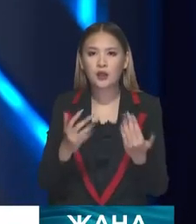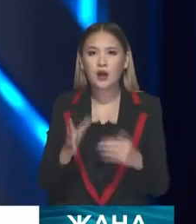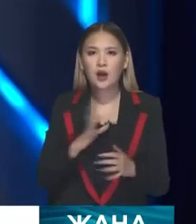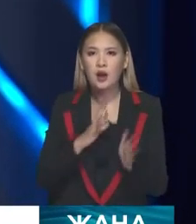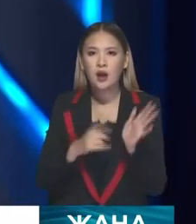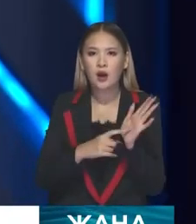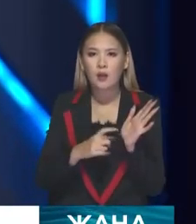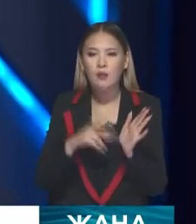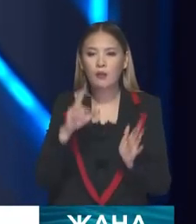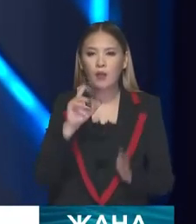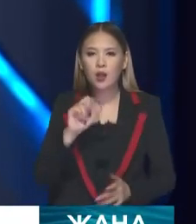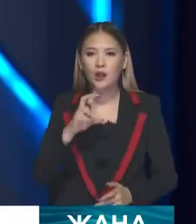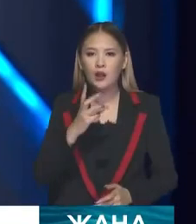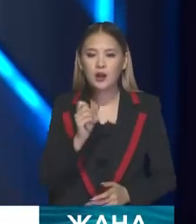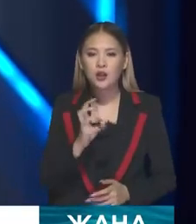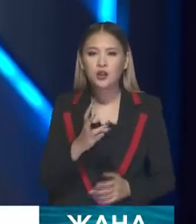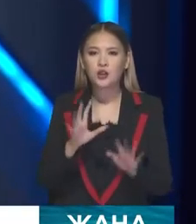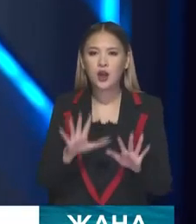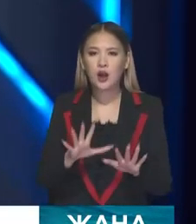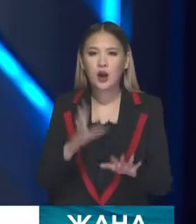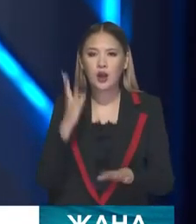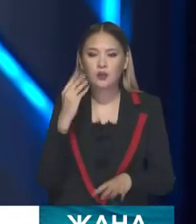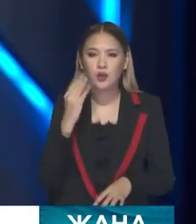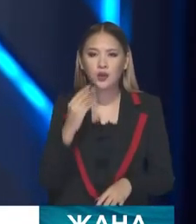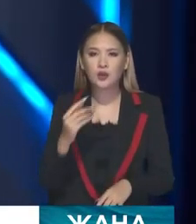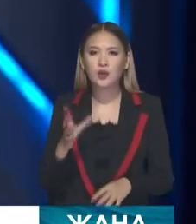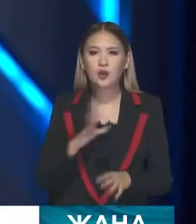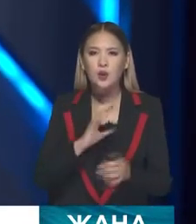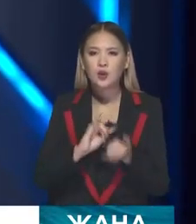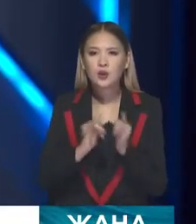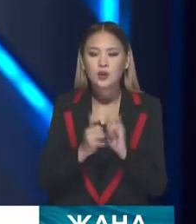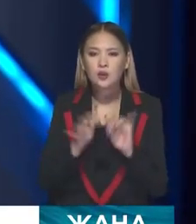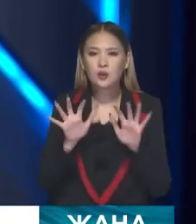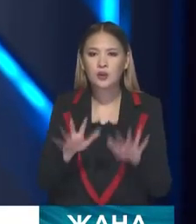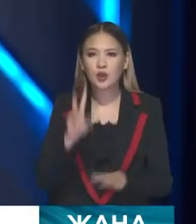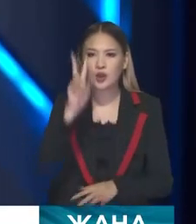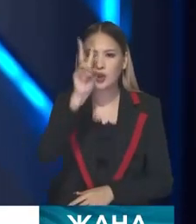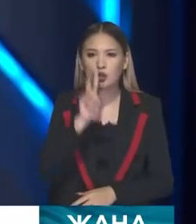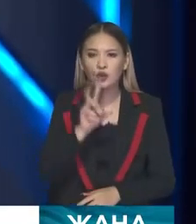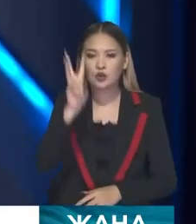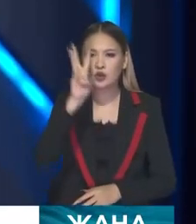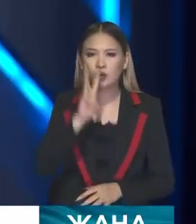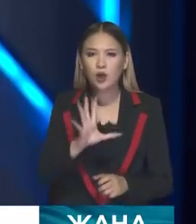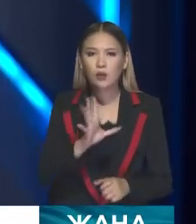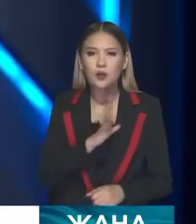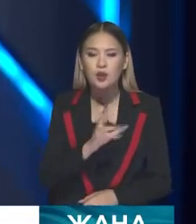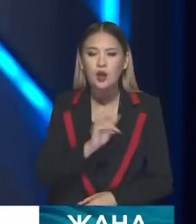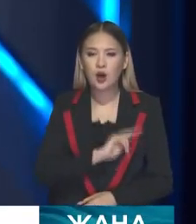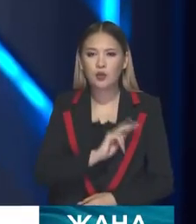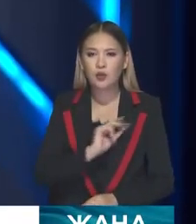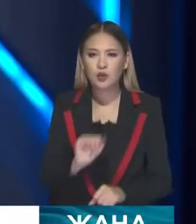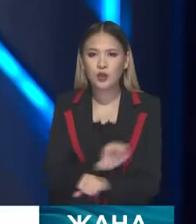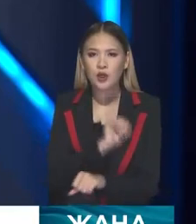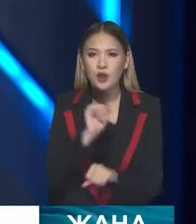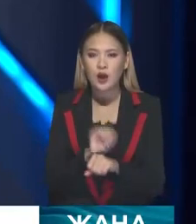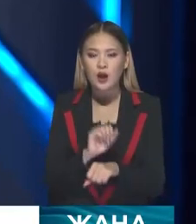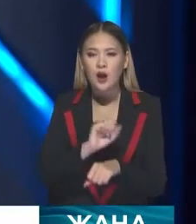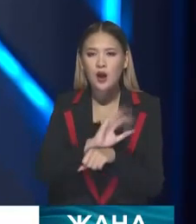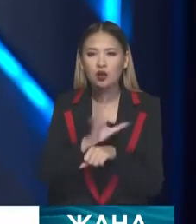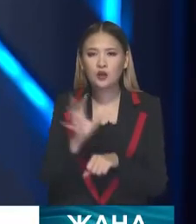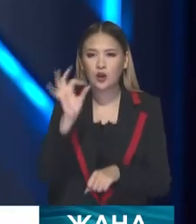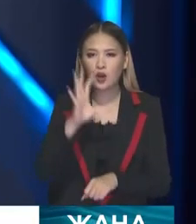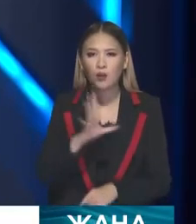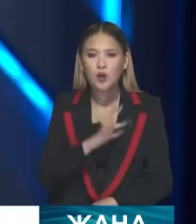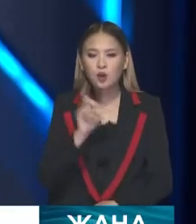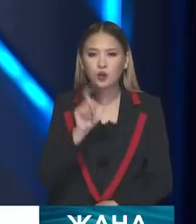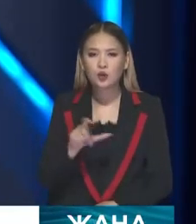Балқаш, Алматы, Өскемен барлық учаскелерде 2-3 ай жұмыссыз тоқтап тұр. Білесіз, гарадоктордың бәрі карантинде тұрды, жұмысшылар